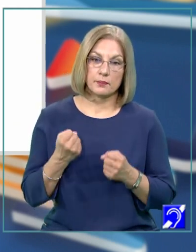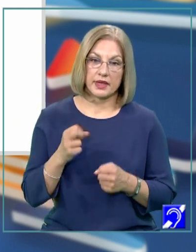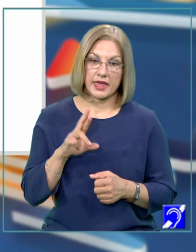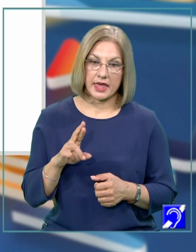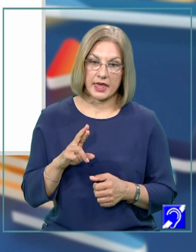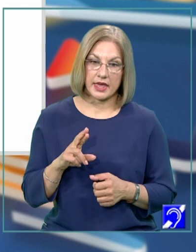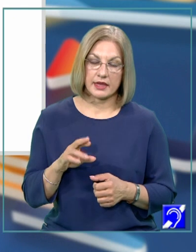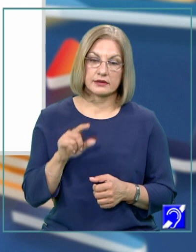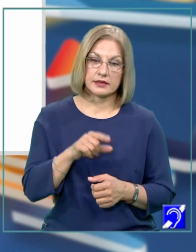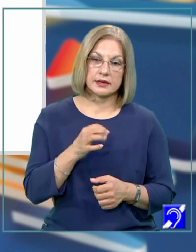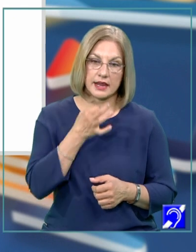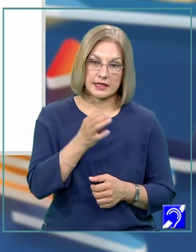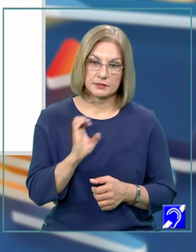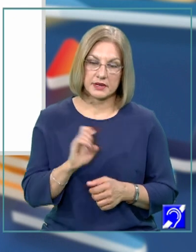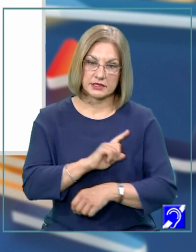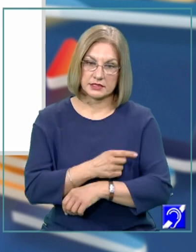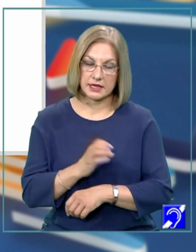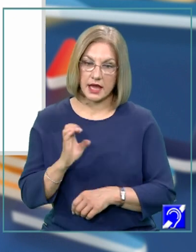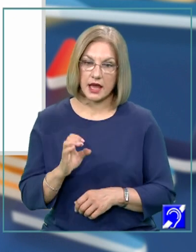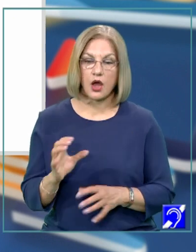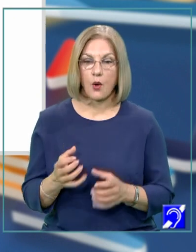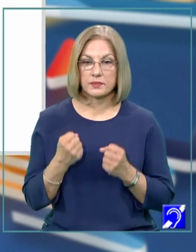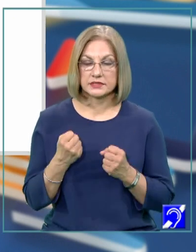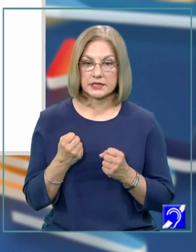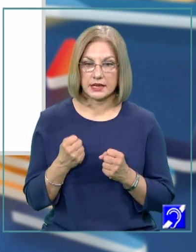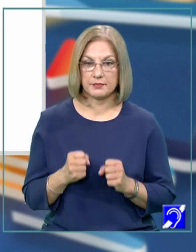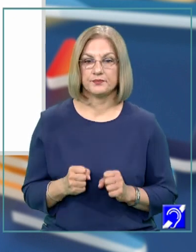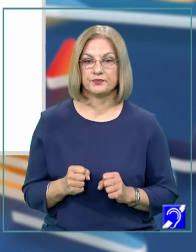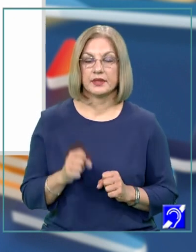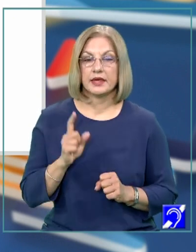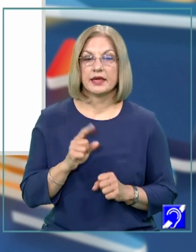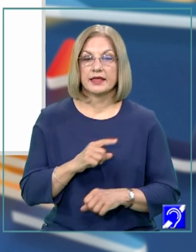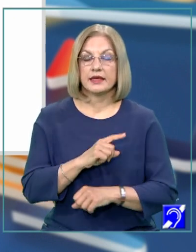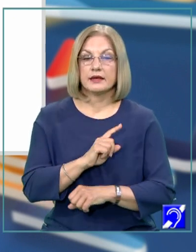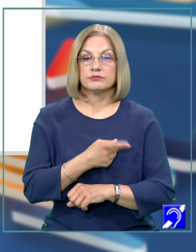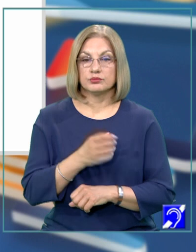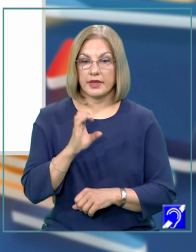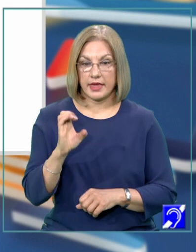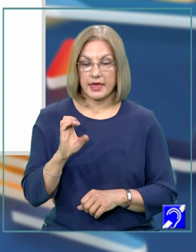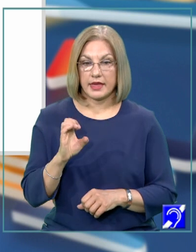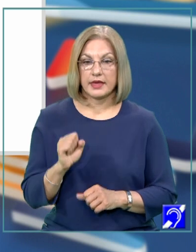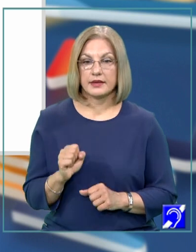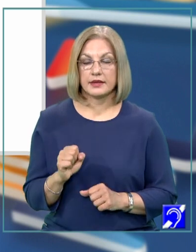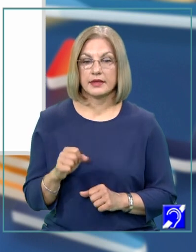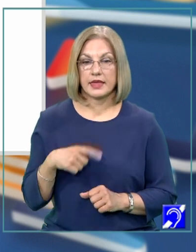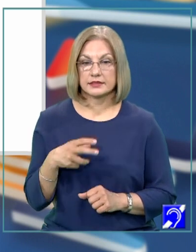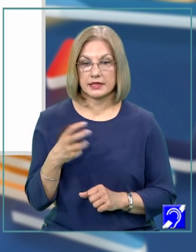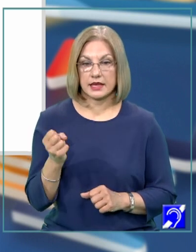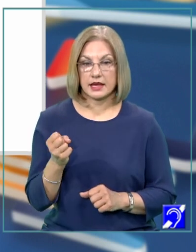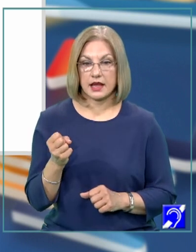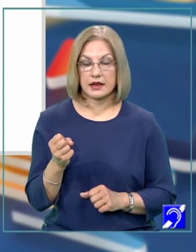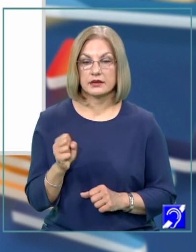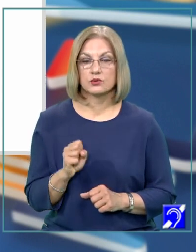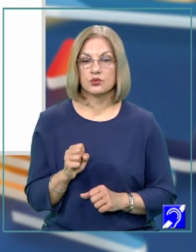în expresia puterii maxime a obținem că tensiunea electromotoare e este egală